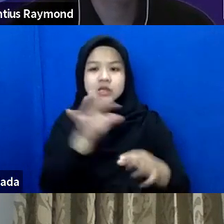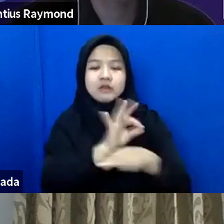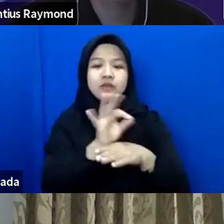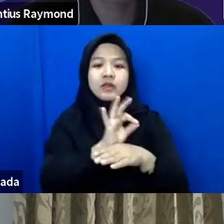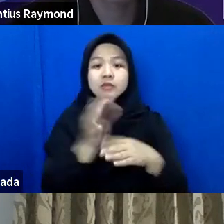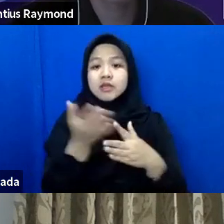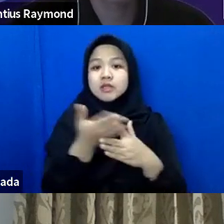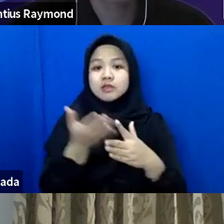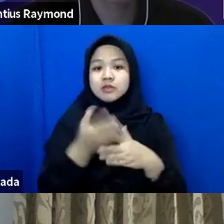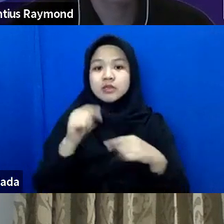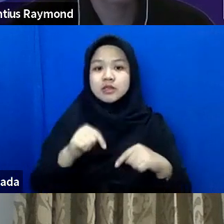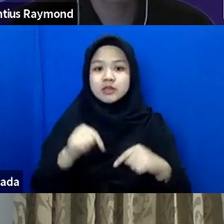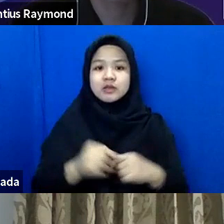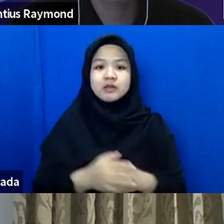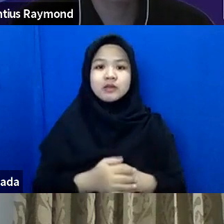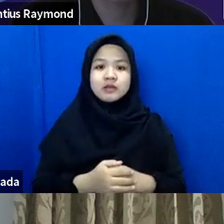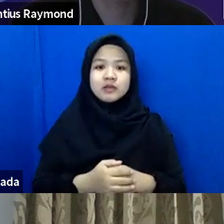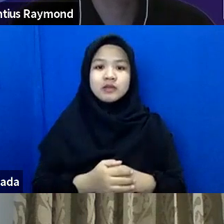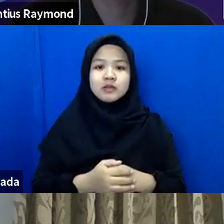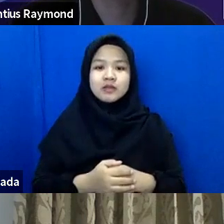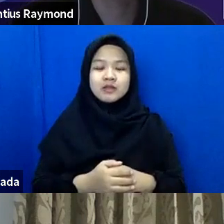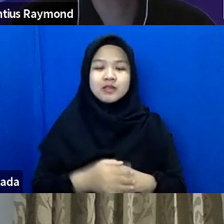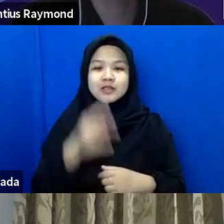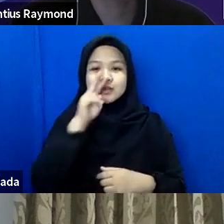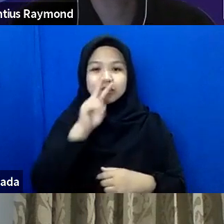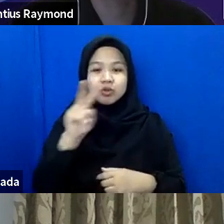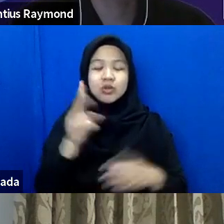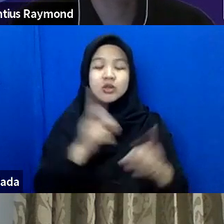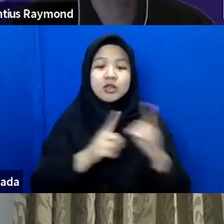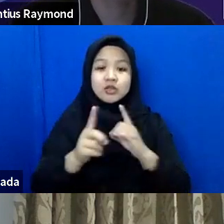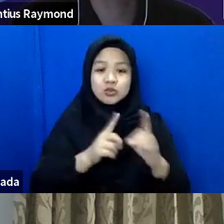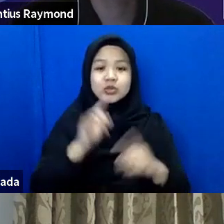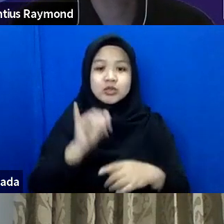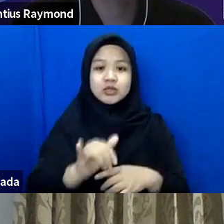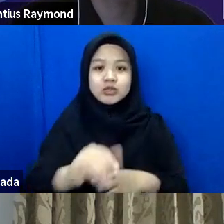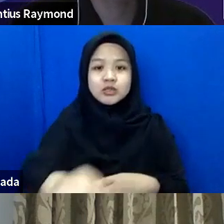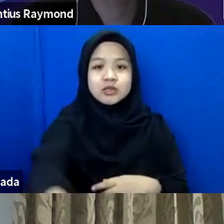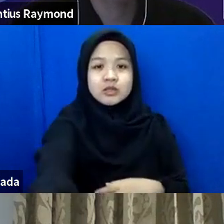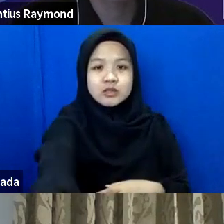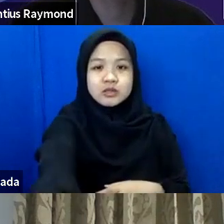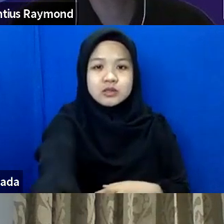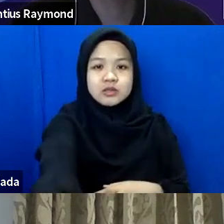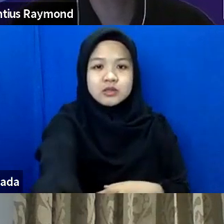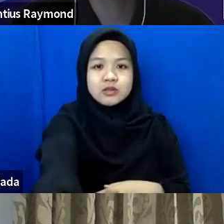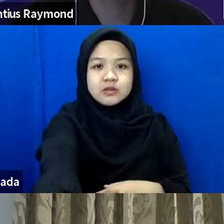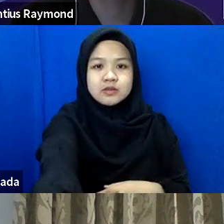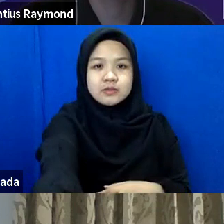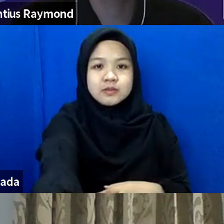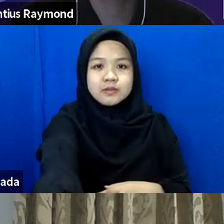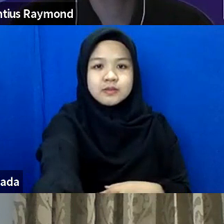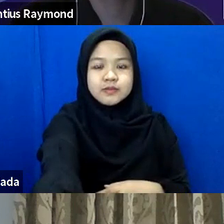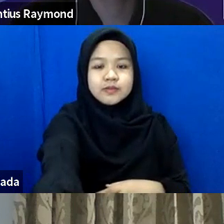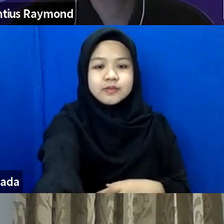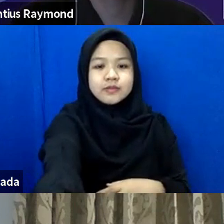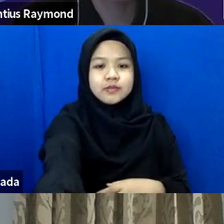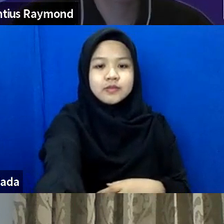yang aksesibel ini jadi selamat penonton selamat pedis Khushi sambil menikmati hidangan yang ada di